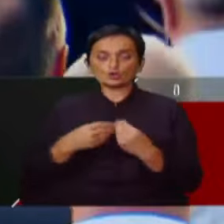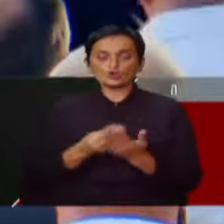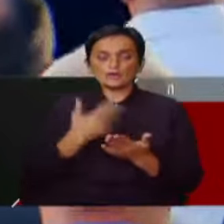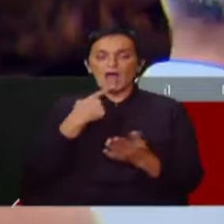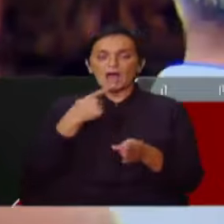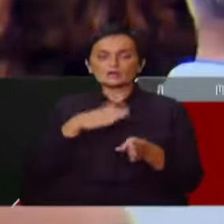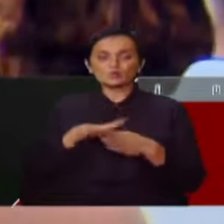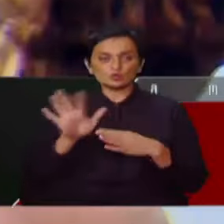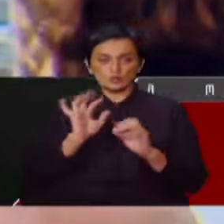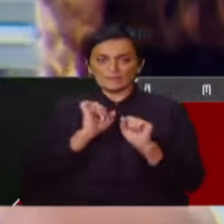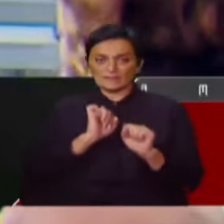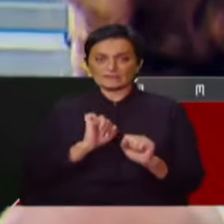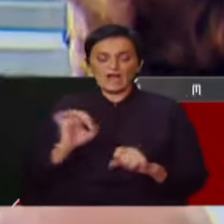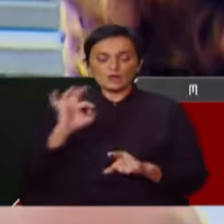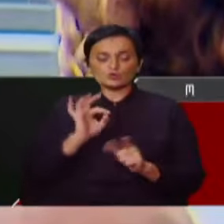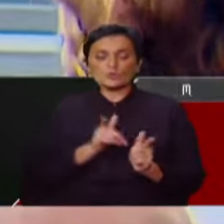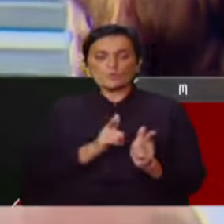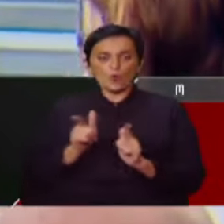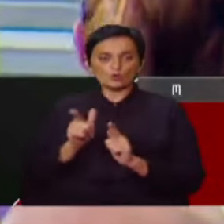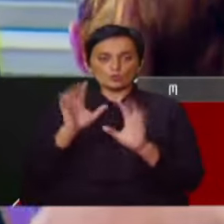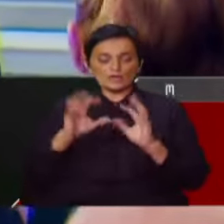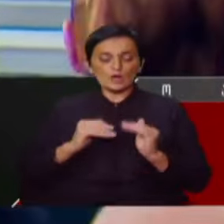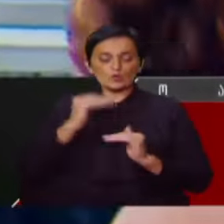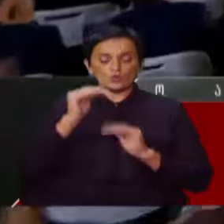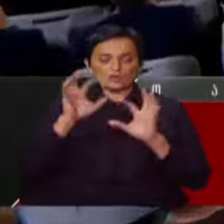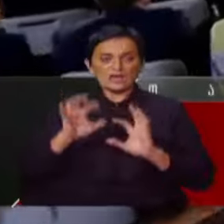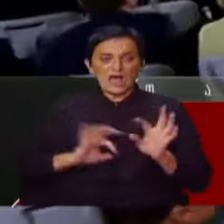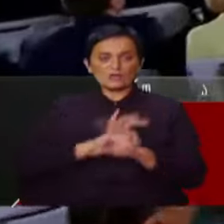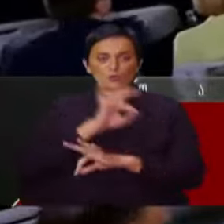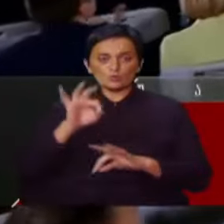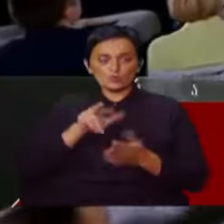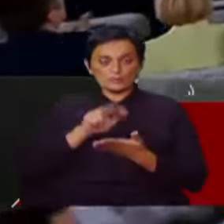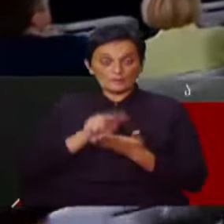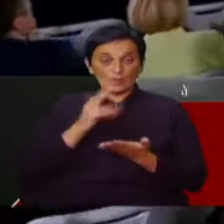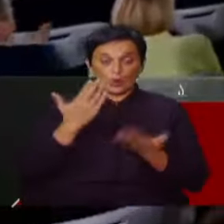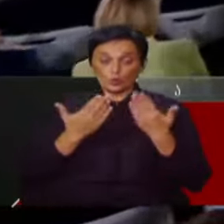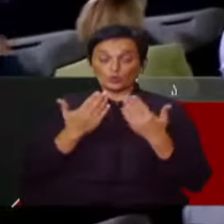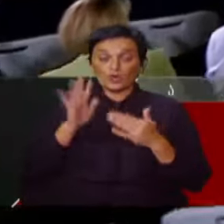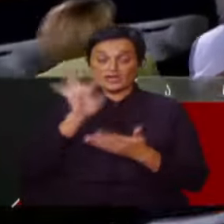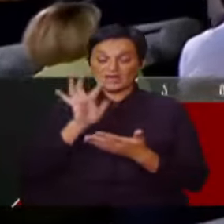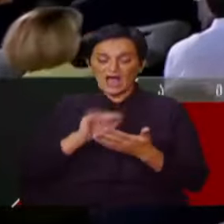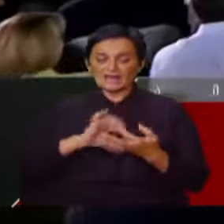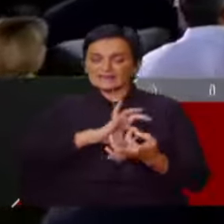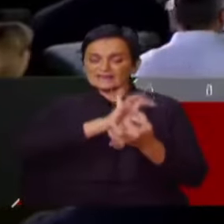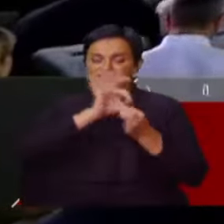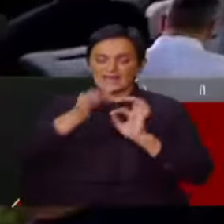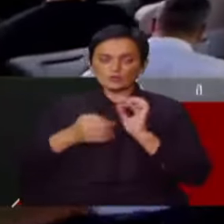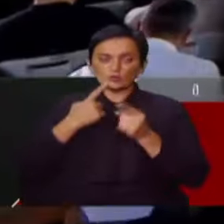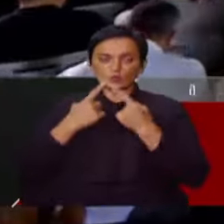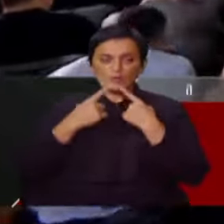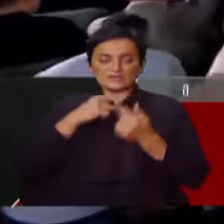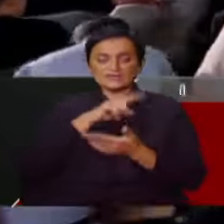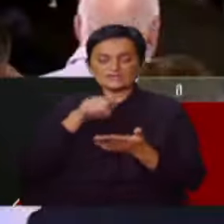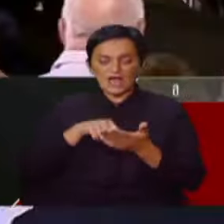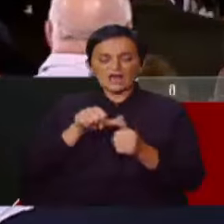და არასრულწლოვანთა დაცვის თაობაზე მომზადებული კონსტიტუციური კანონპროექტის მიღებასაც. თუმცა, განცხადებაში დეტალურად მიმოხილული